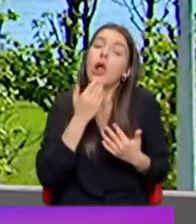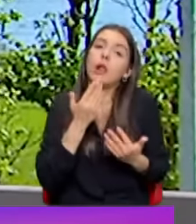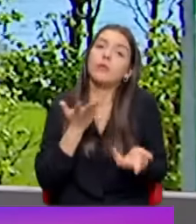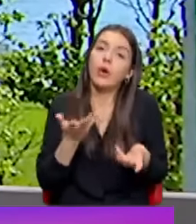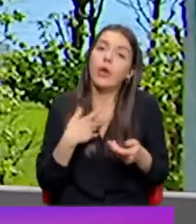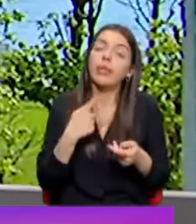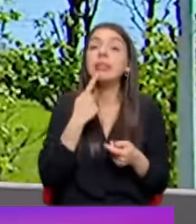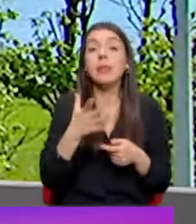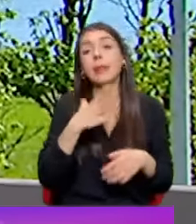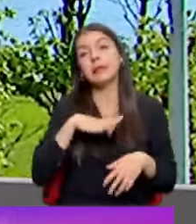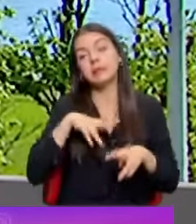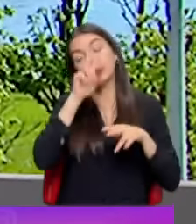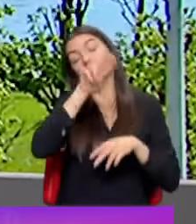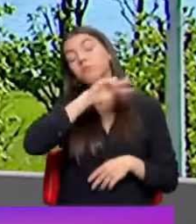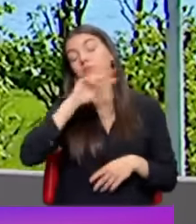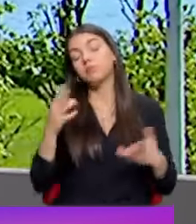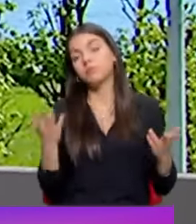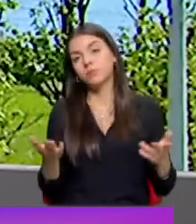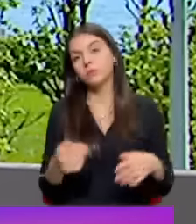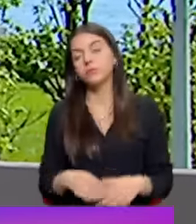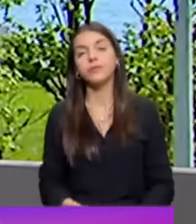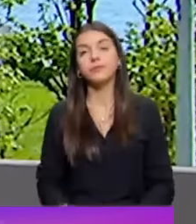başlığı altında Mustafa Ayyıldız.